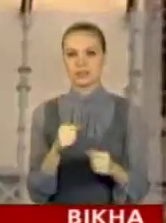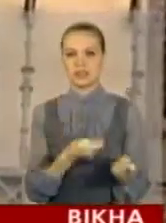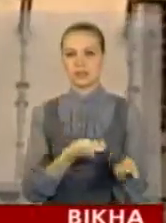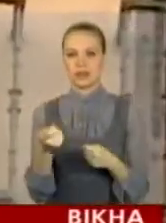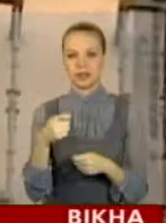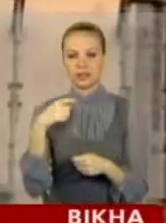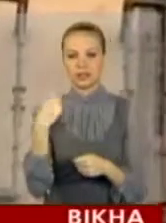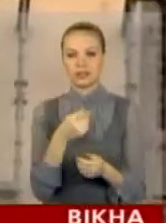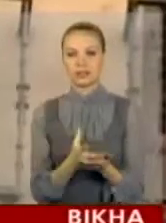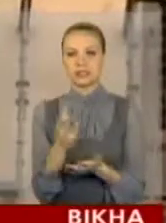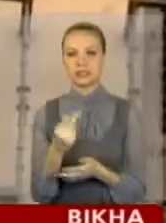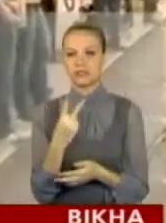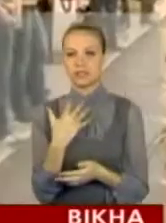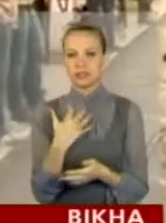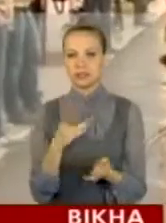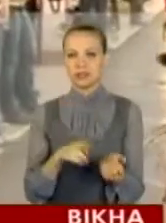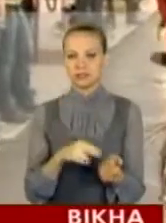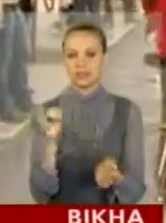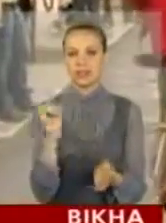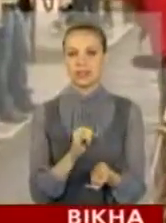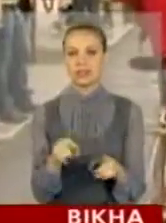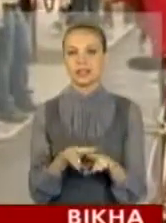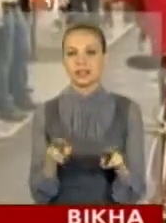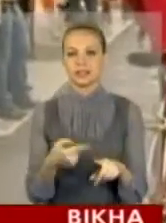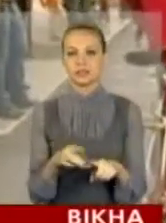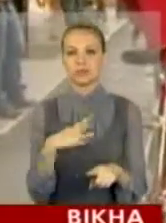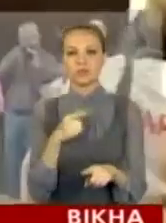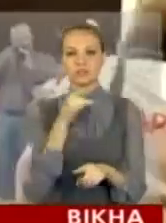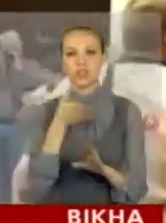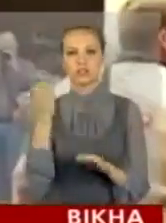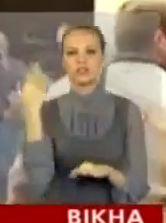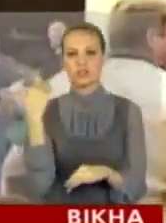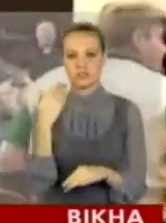стада вівчарі заплатили 25 мараведі, так само, як і це було за часів середньовіччя.